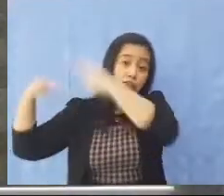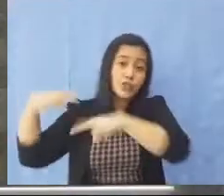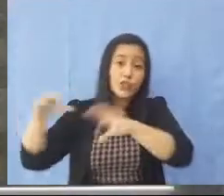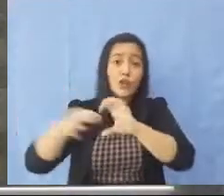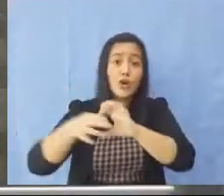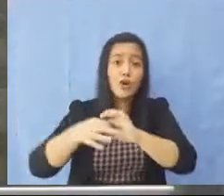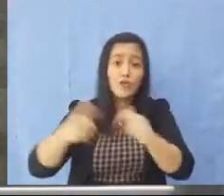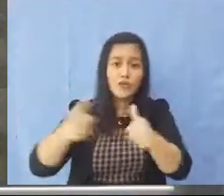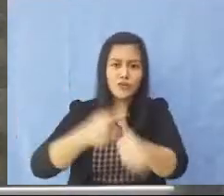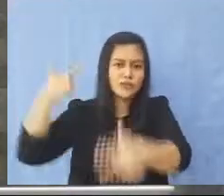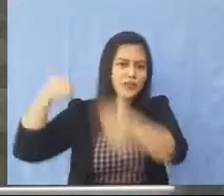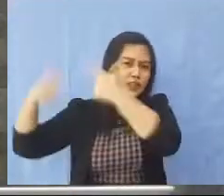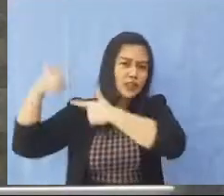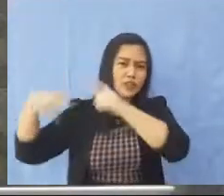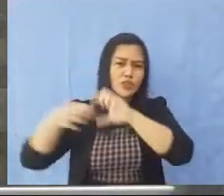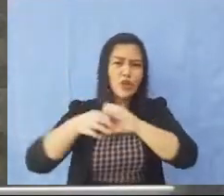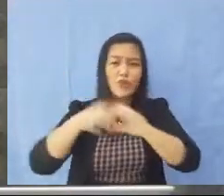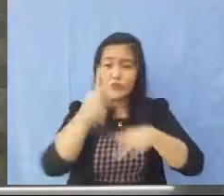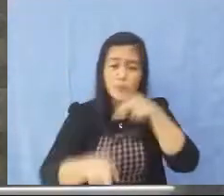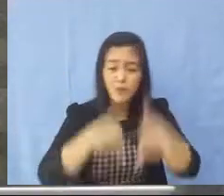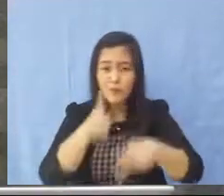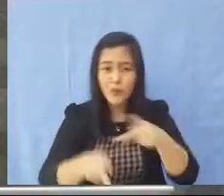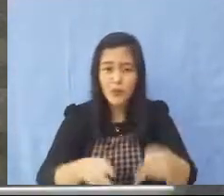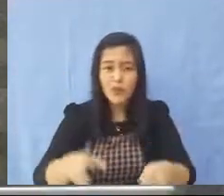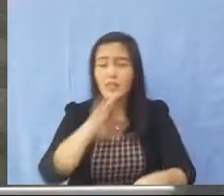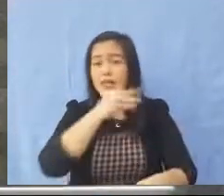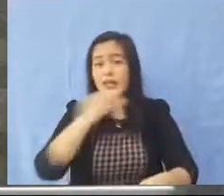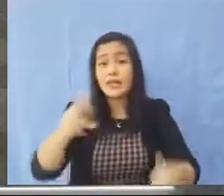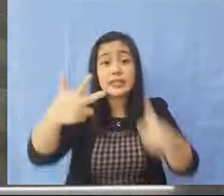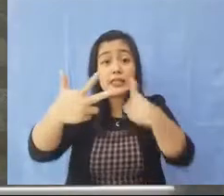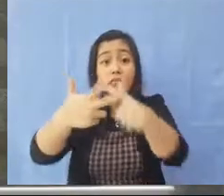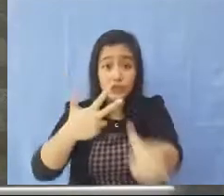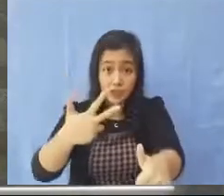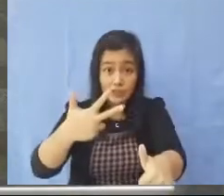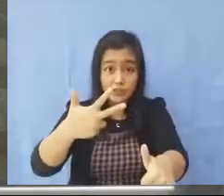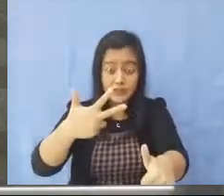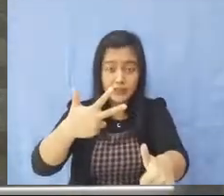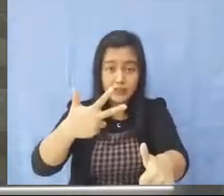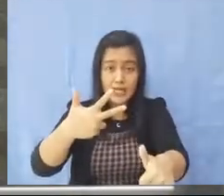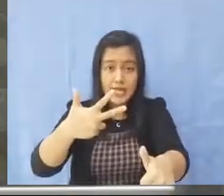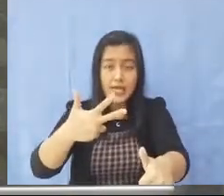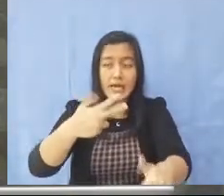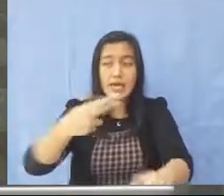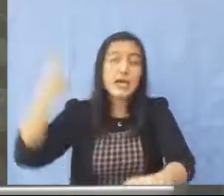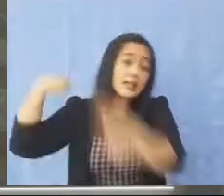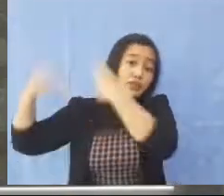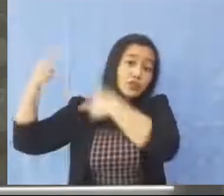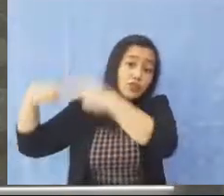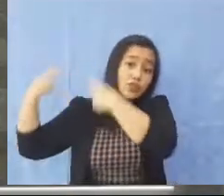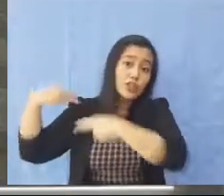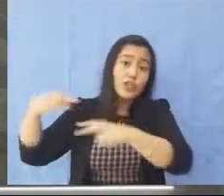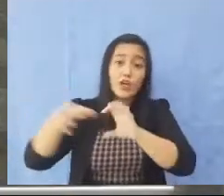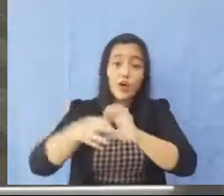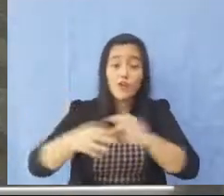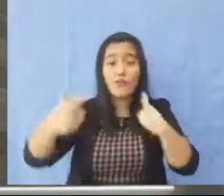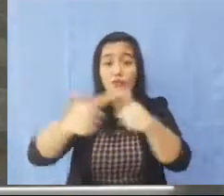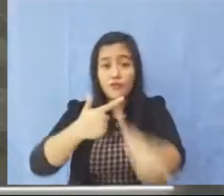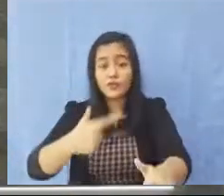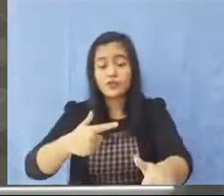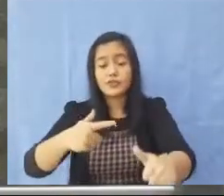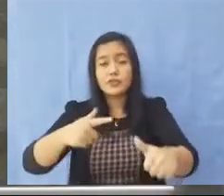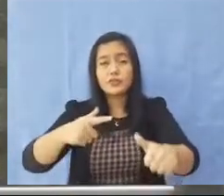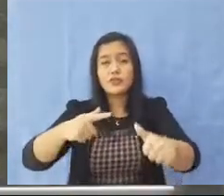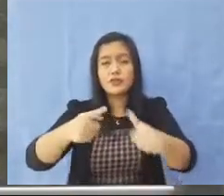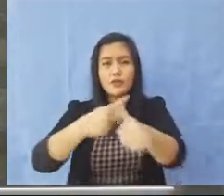Book of Genesis. Yan po nakapaloob yung istorya na mababasa natin sa Book of Genesis. Now,